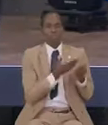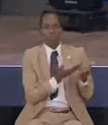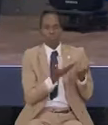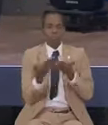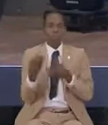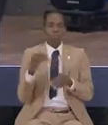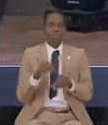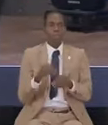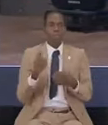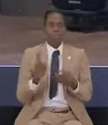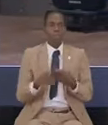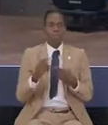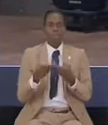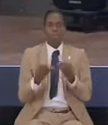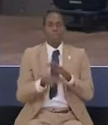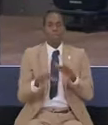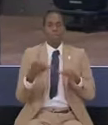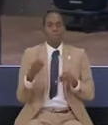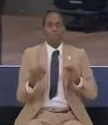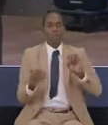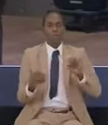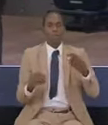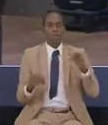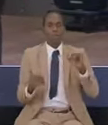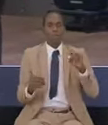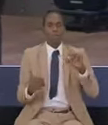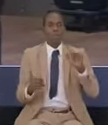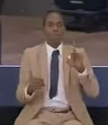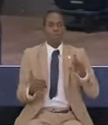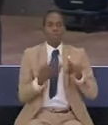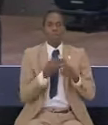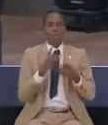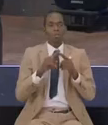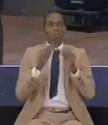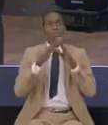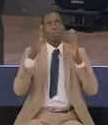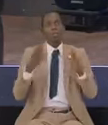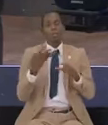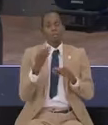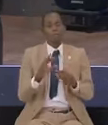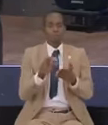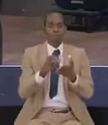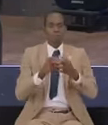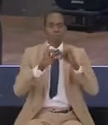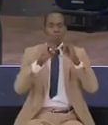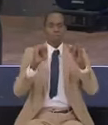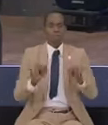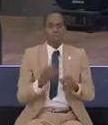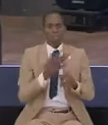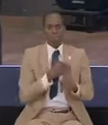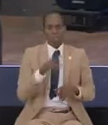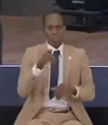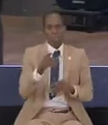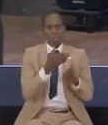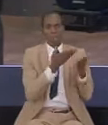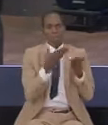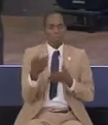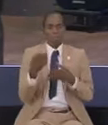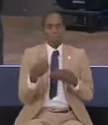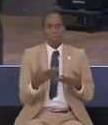en portant les ustensiles au pays de chinea dans la maison de son Dieu il les mis dans la maison